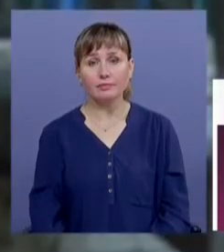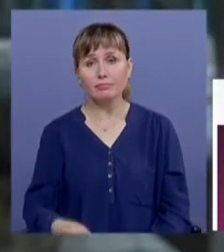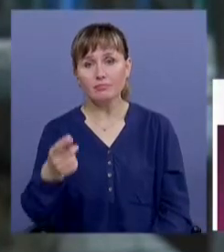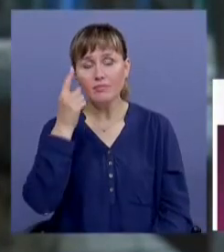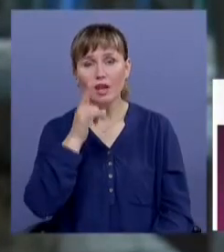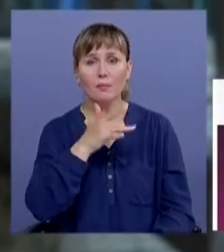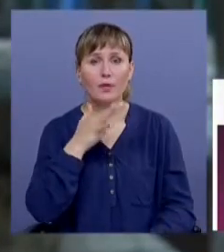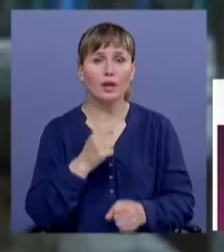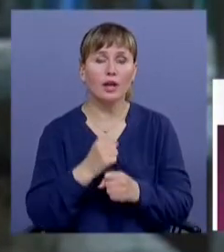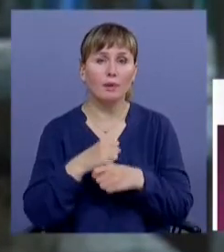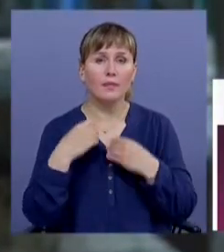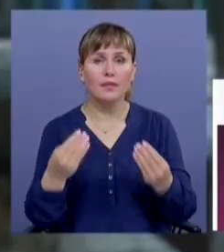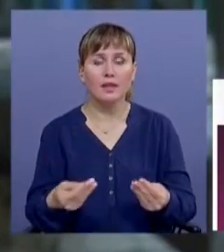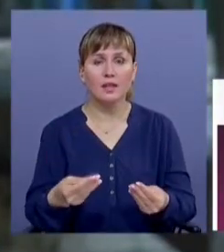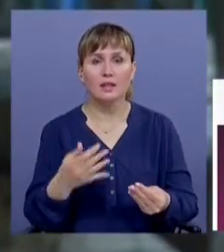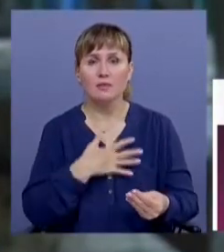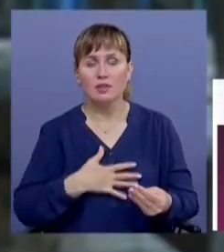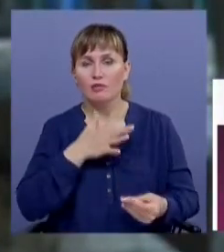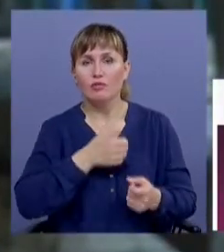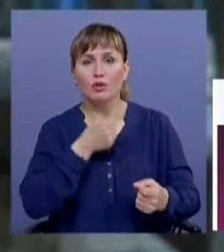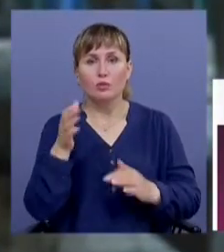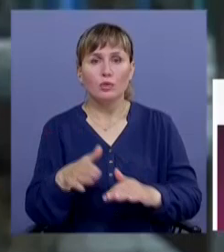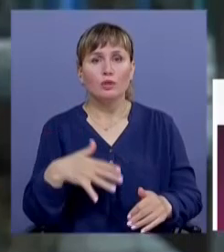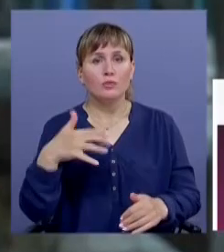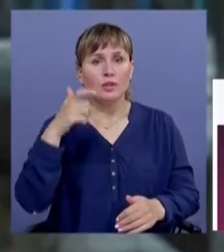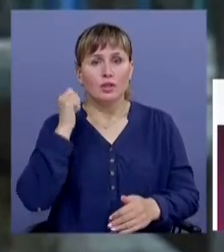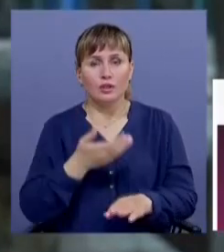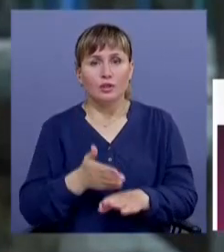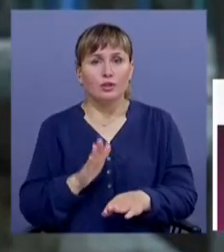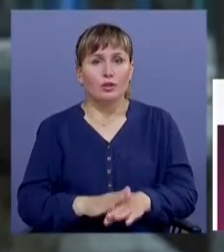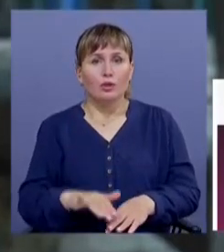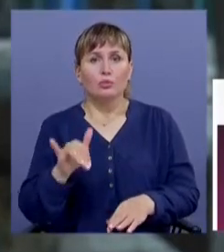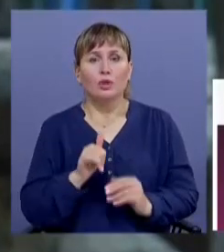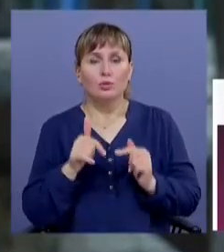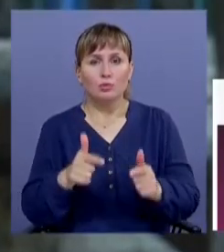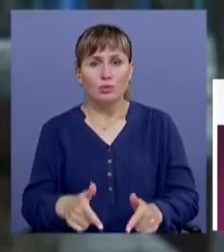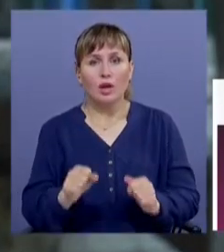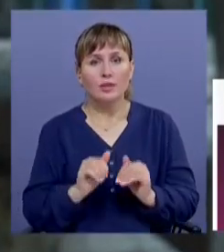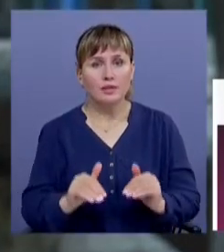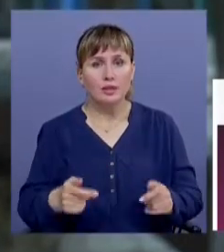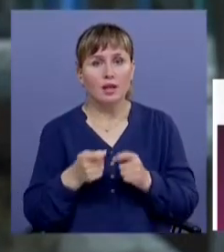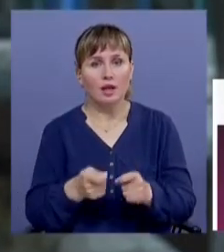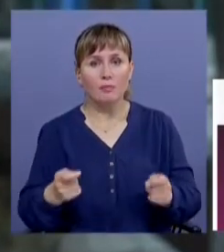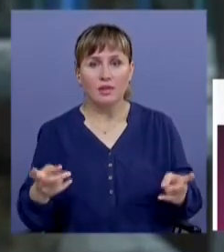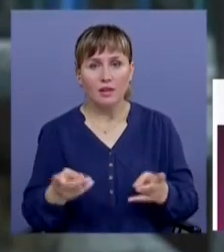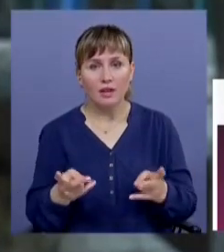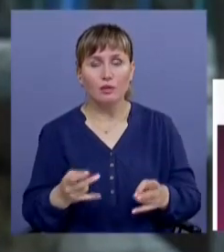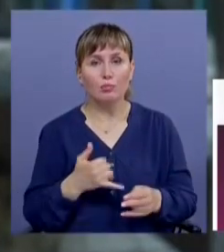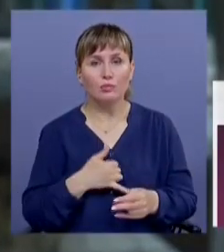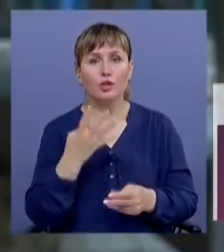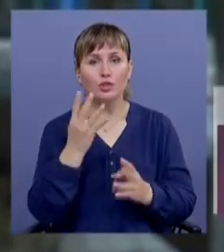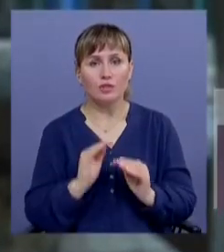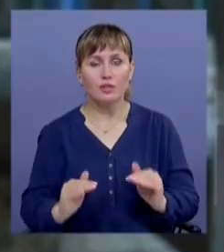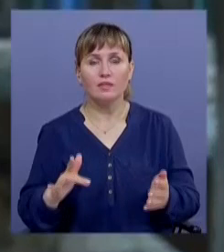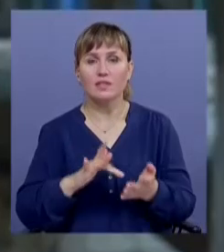Понимаете, многих работодателей смущает возраст. После 50 уже тяжело куда-то устроиться, а детей кормить нужно. Их-то у меня четверо.